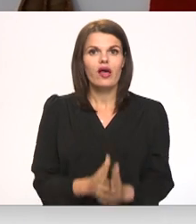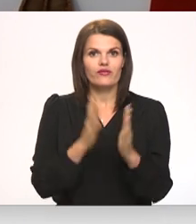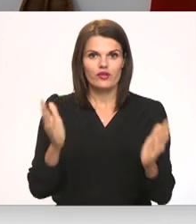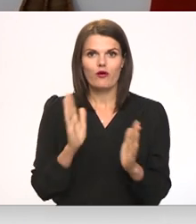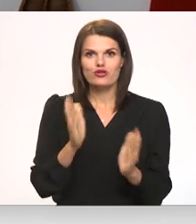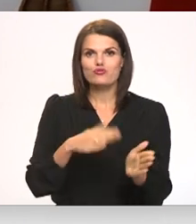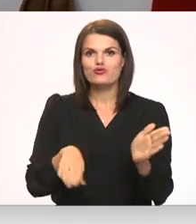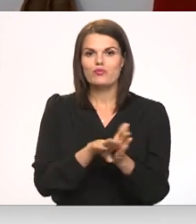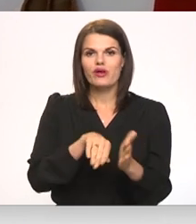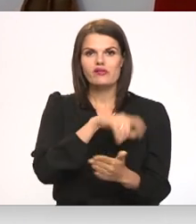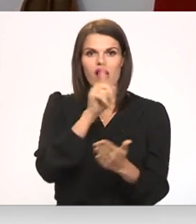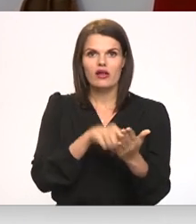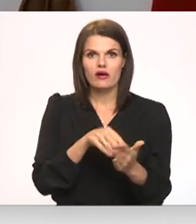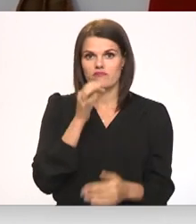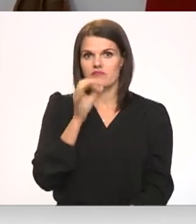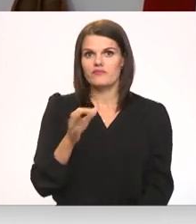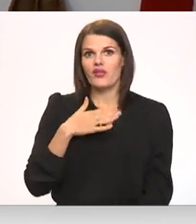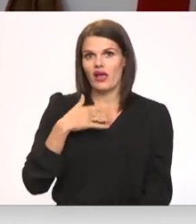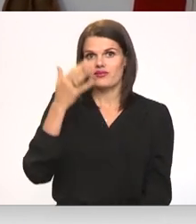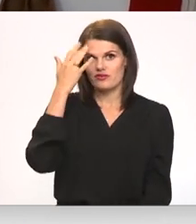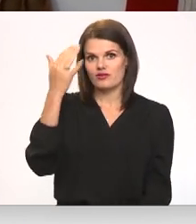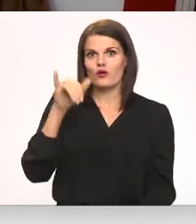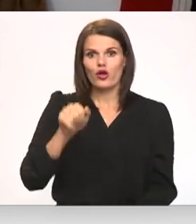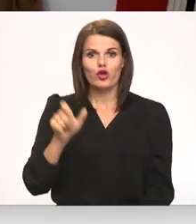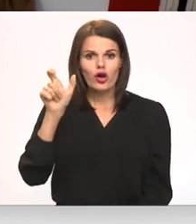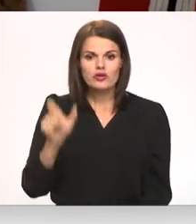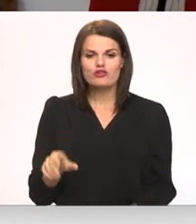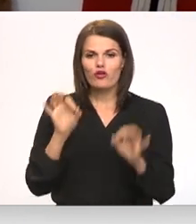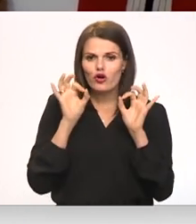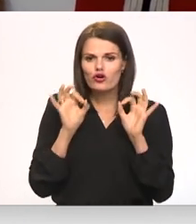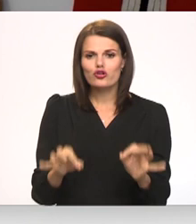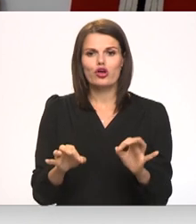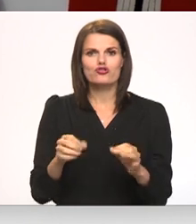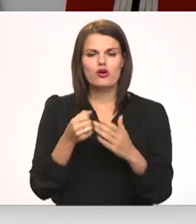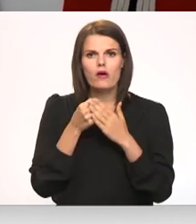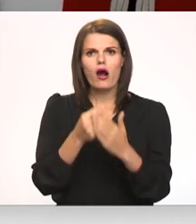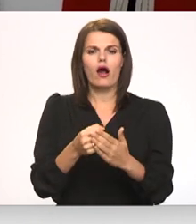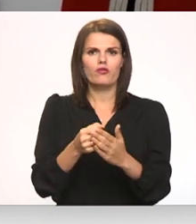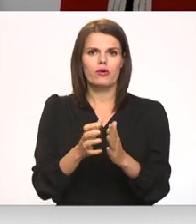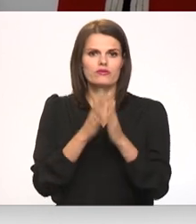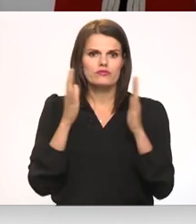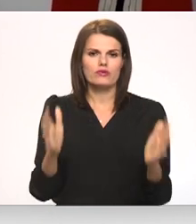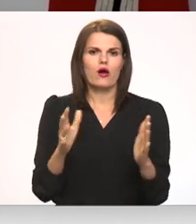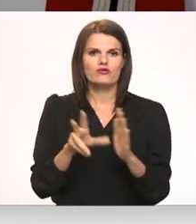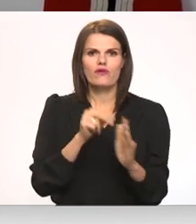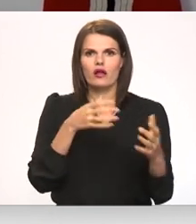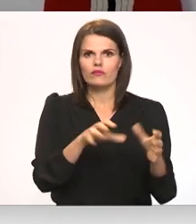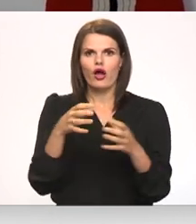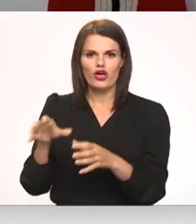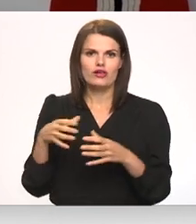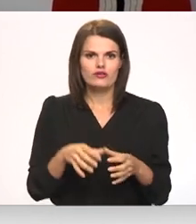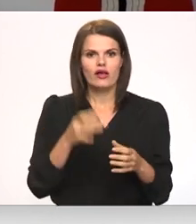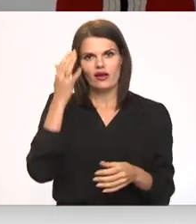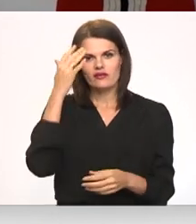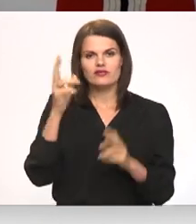vēlēt? Es ceru, ja cilvēki tiešām ir atbalstījuši to, ka arī tik daudz to vēlēšanu iecirkņi, tad es ceru,